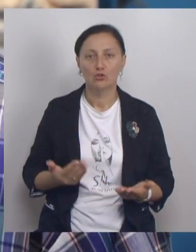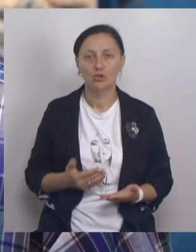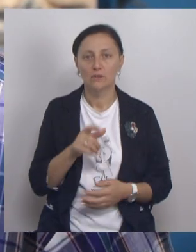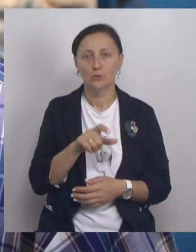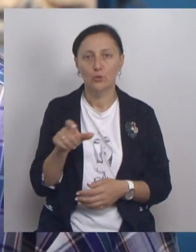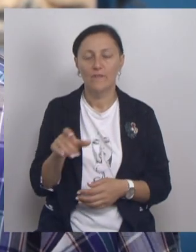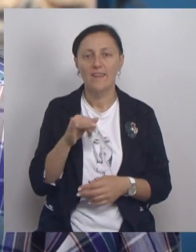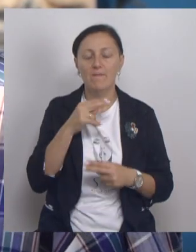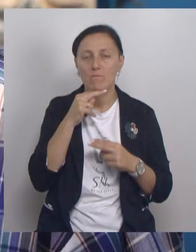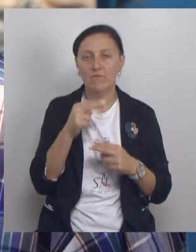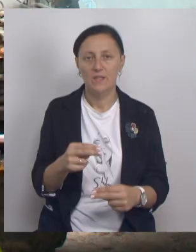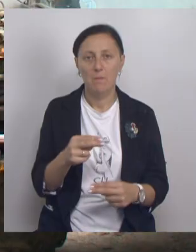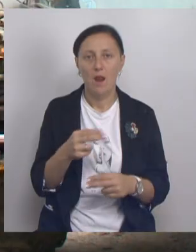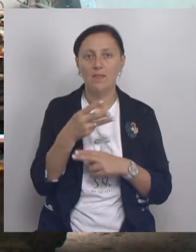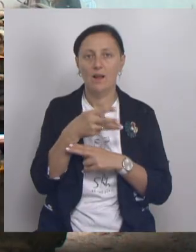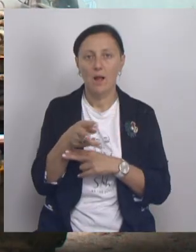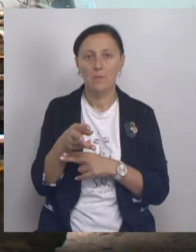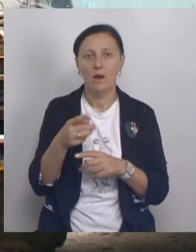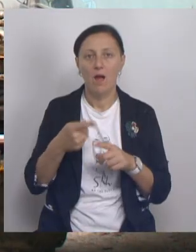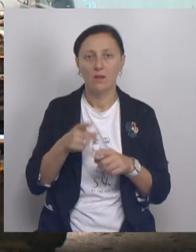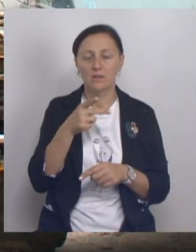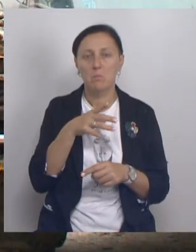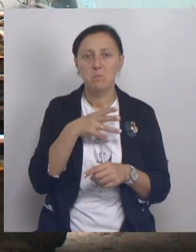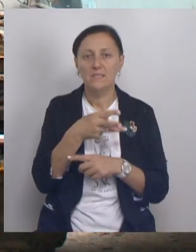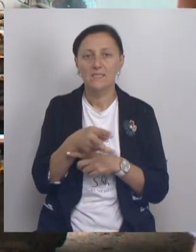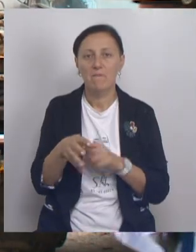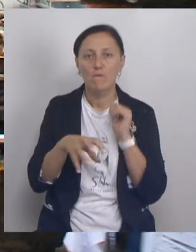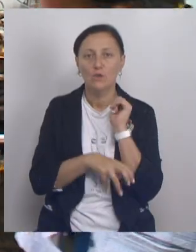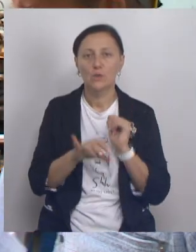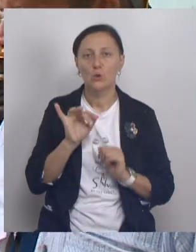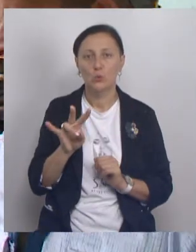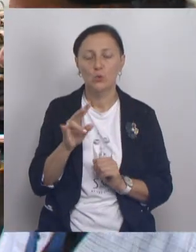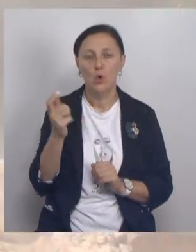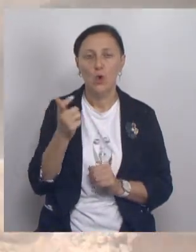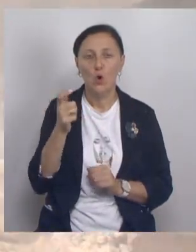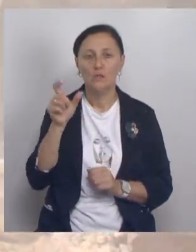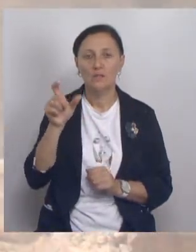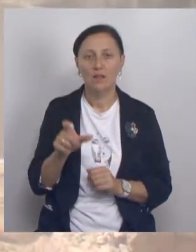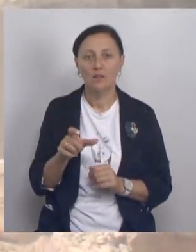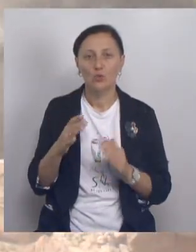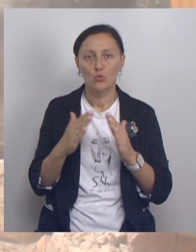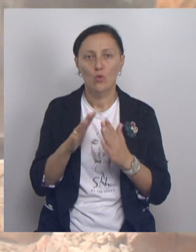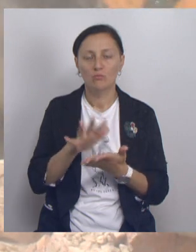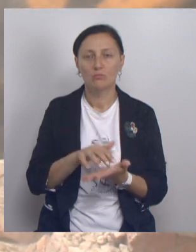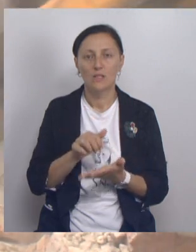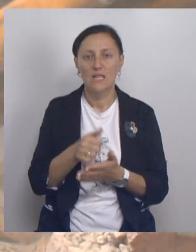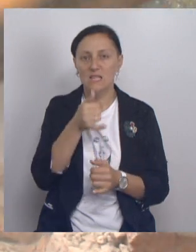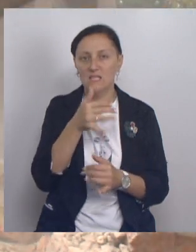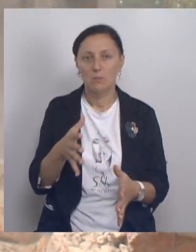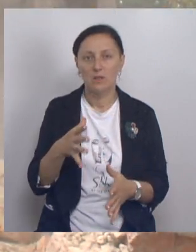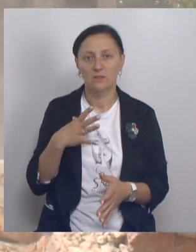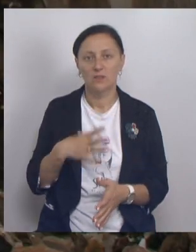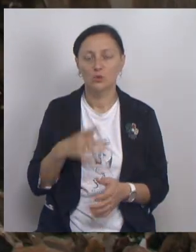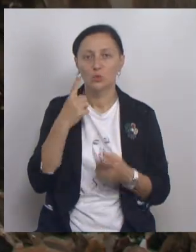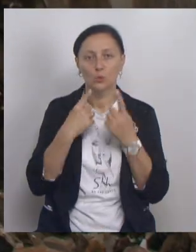под пристальным вниманием телекамер. Эти кадры мы снимали в конце июня. Тогда хозяева на руинах родного дома не могли сдержать слез.